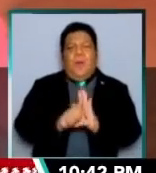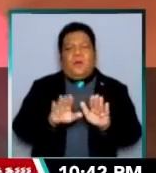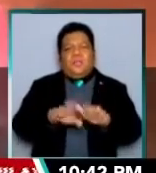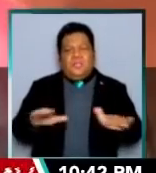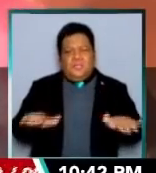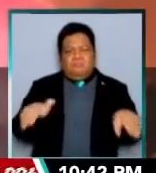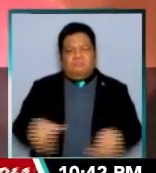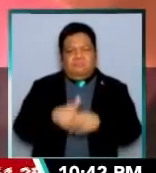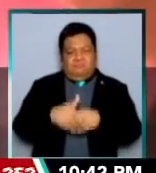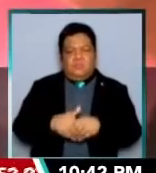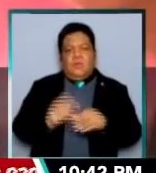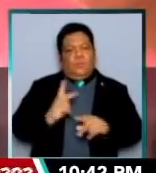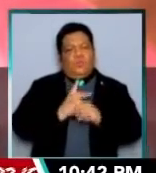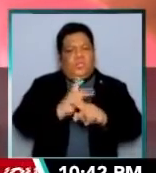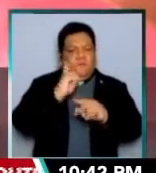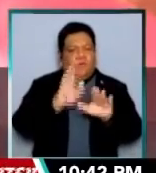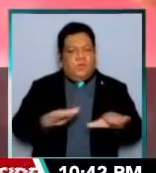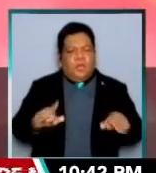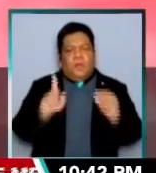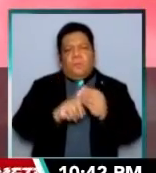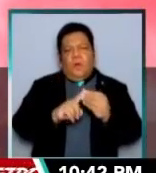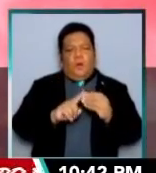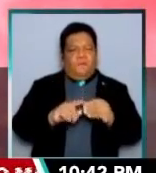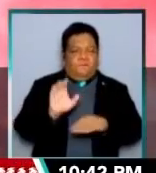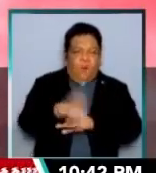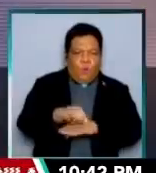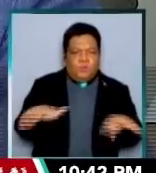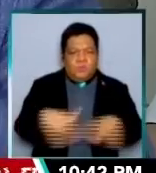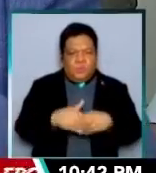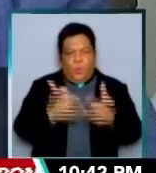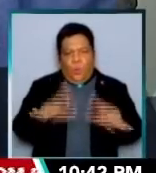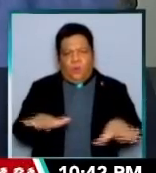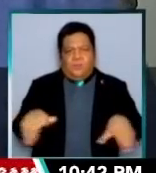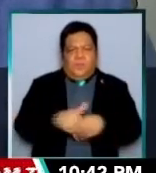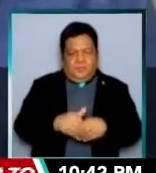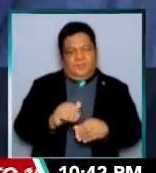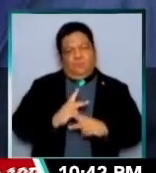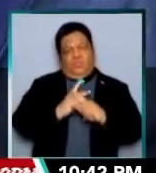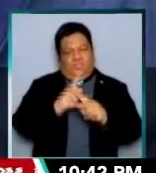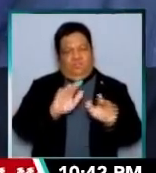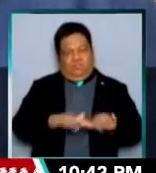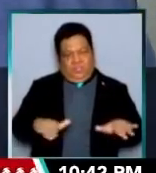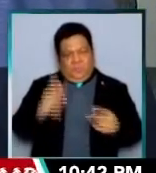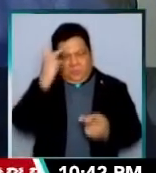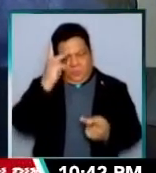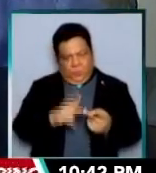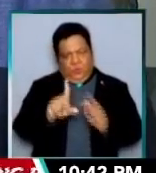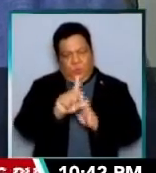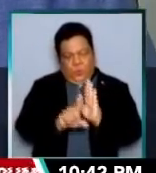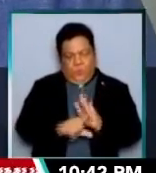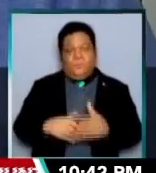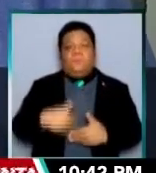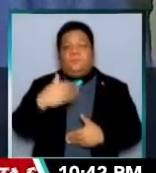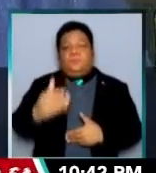mga minor de edad mula sa arranged, forced at unwanted marriages. Sa isang press release, nangako naman si dating Senator